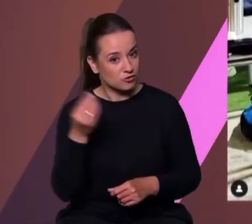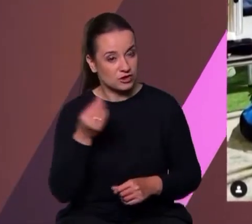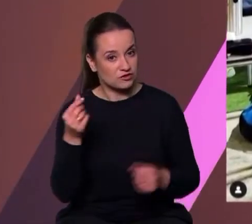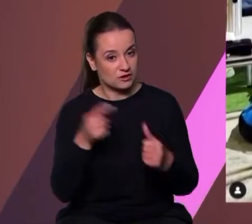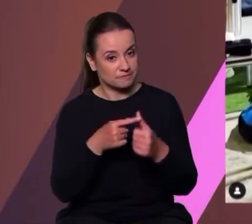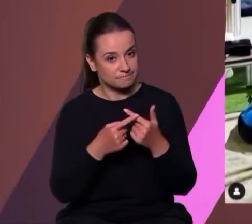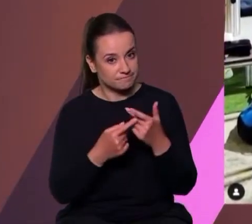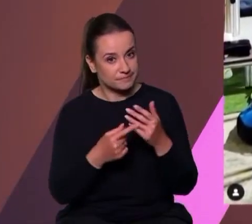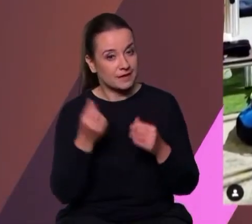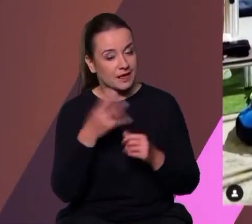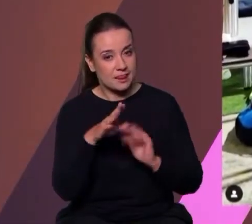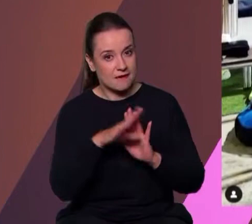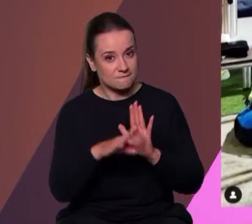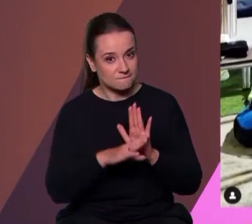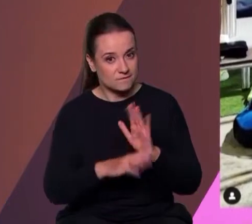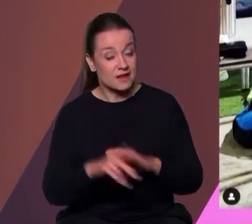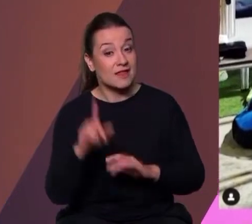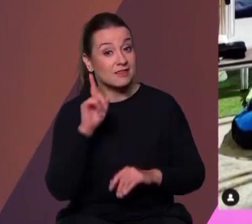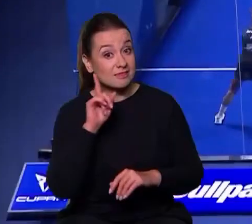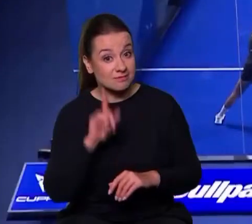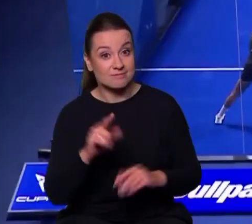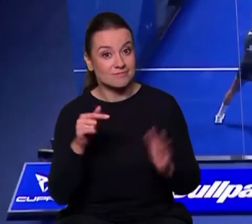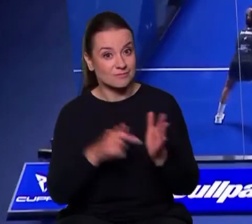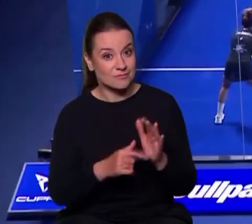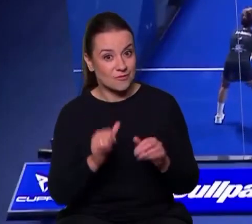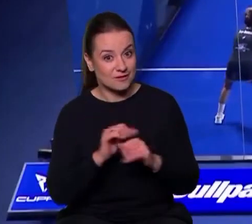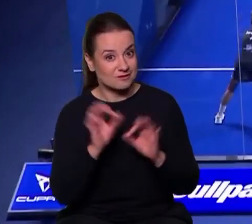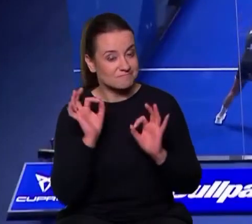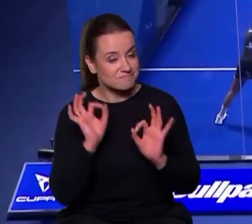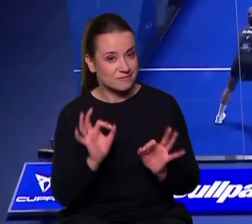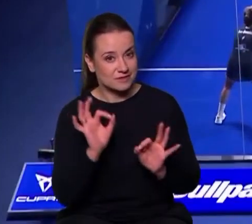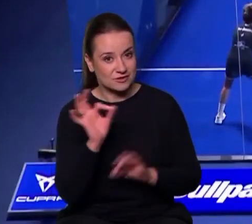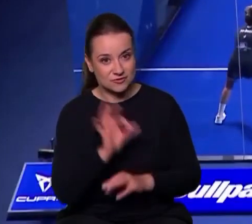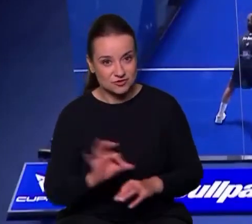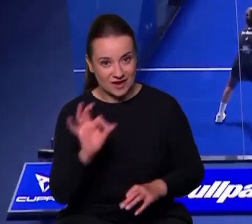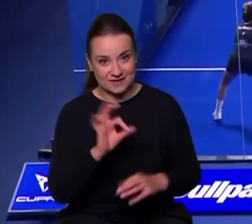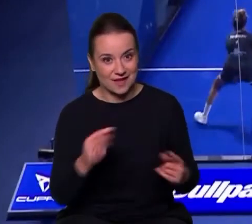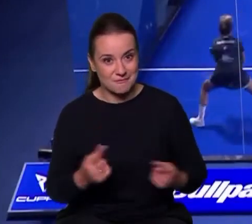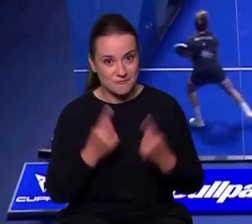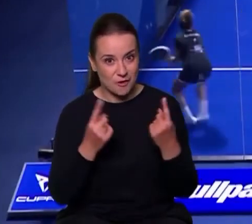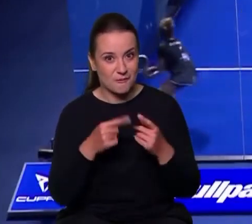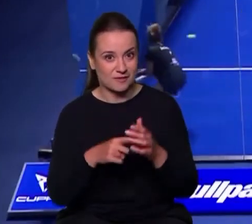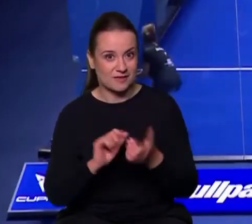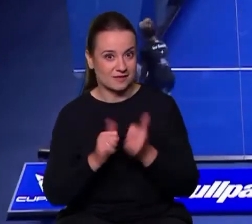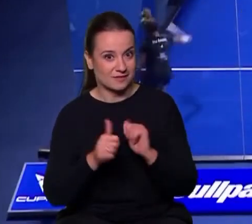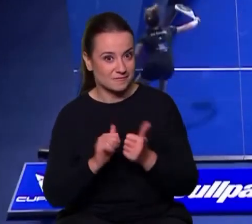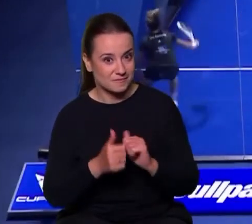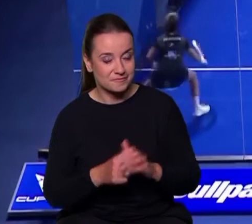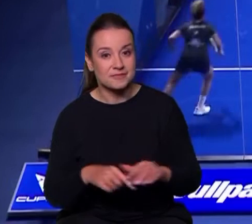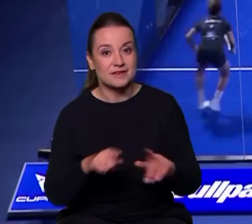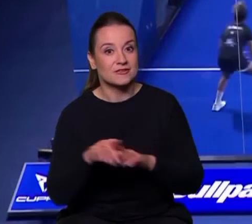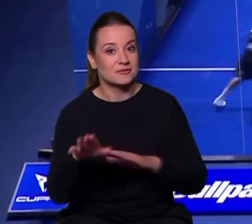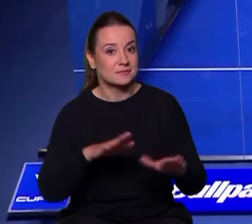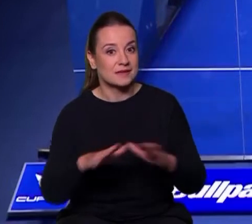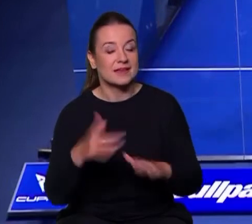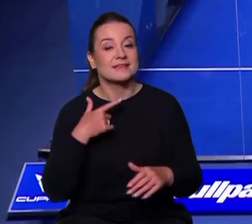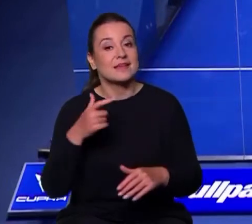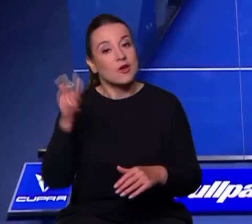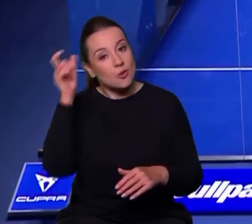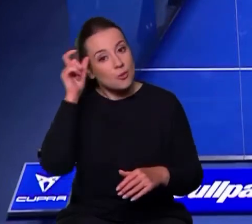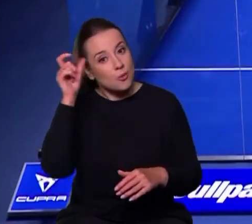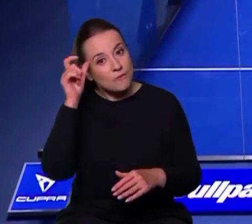kryteriów. Natomiast jest to na pewno doskonała szansa na promocję tego sportu. No, sama ta lokalizacja na rynku głównym w Krakowie